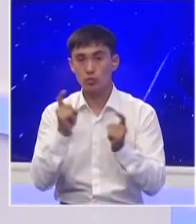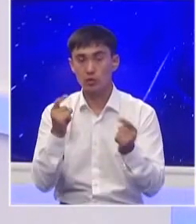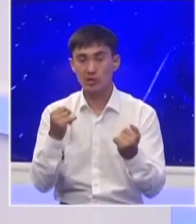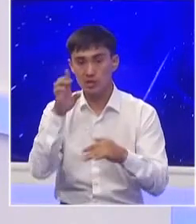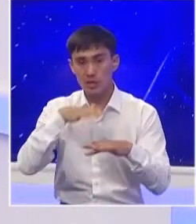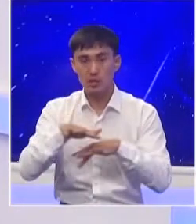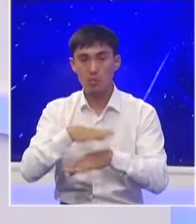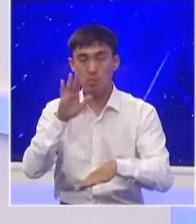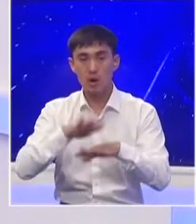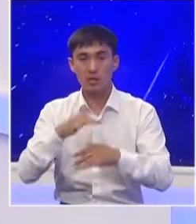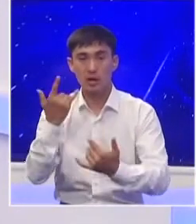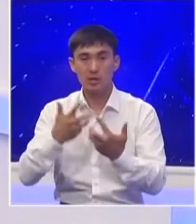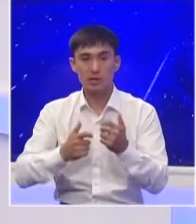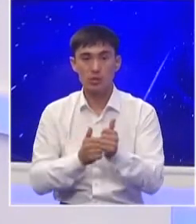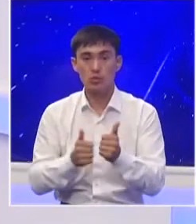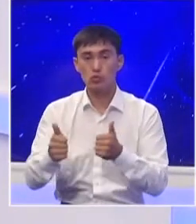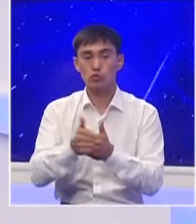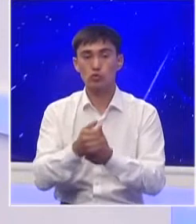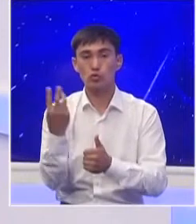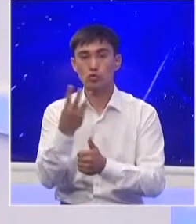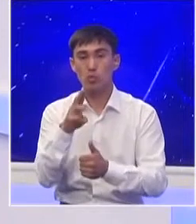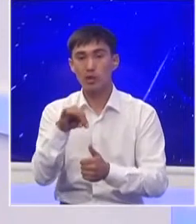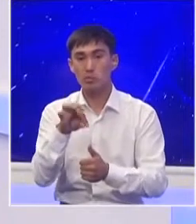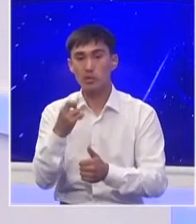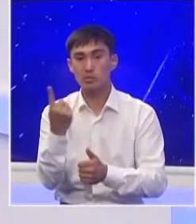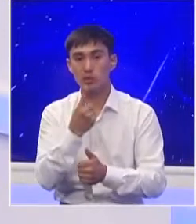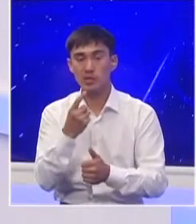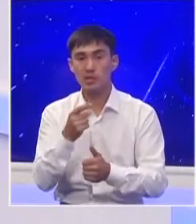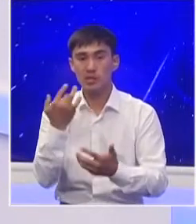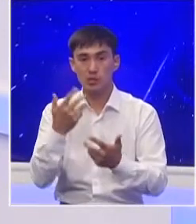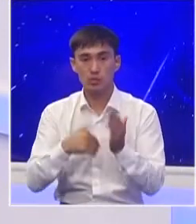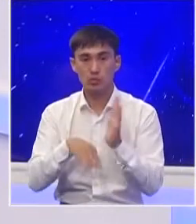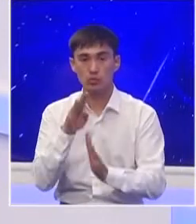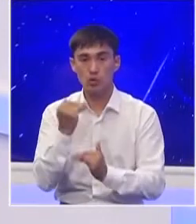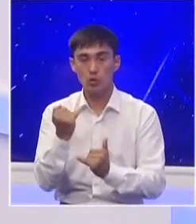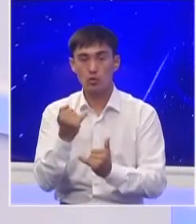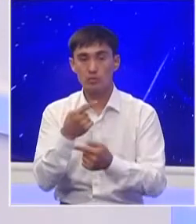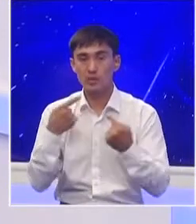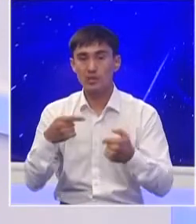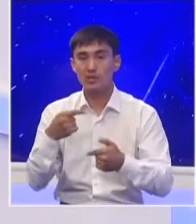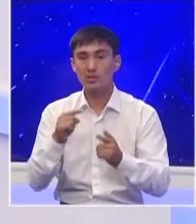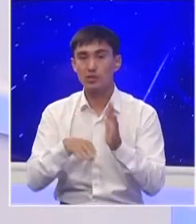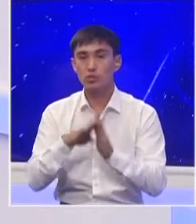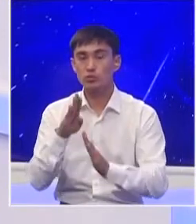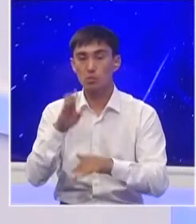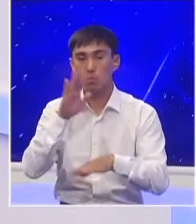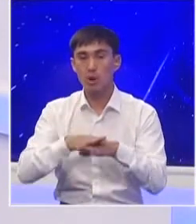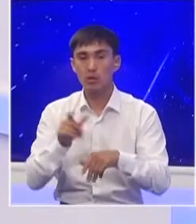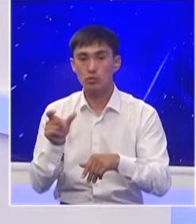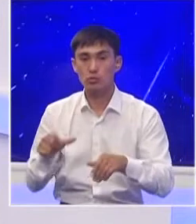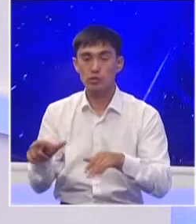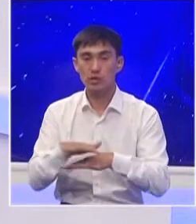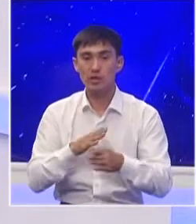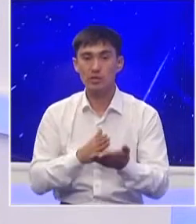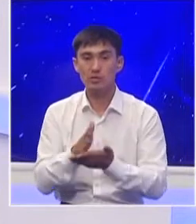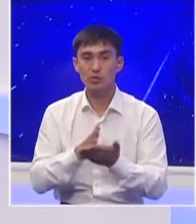елдің банктері арасында үздік үш маркетплейстердің бірі саналады. Өнімнің өзгелерден артықшылығы банк тұтынушыларына